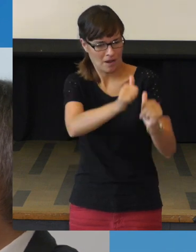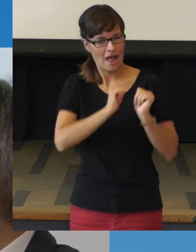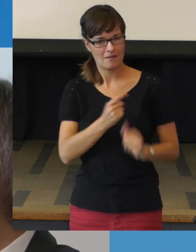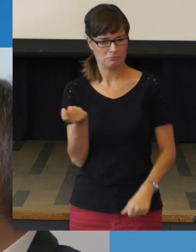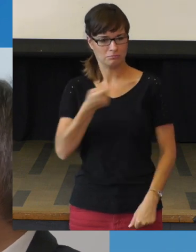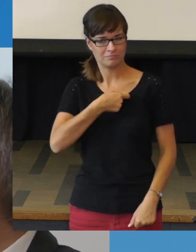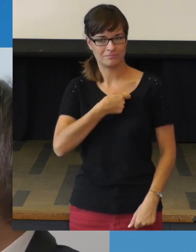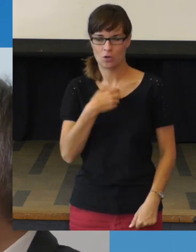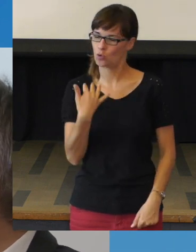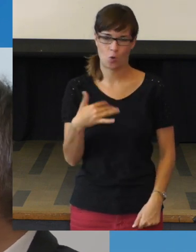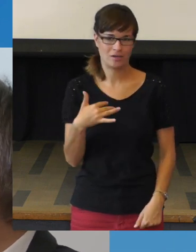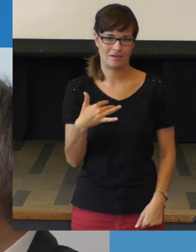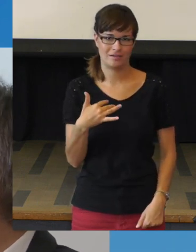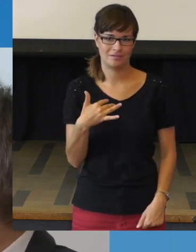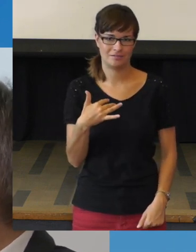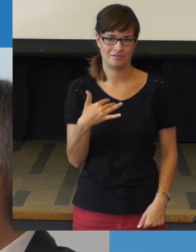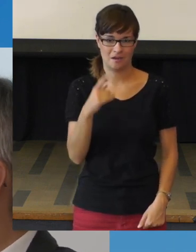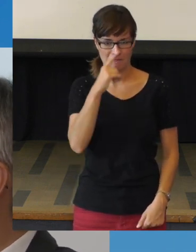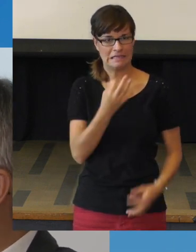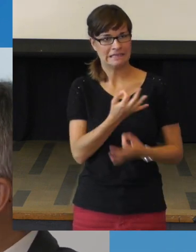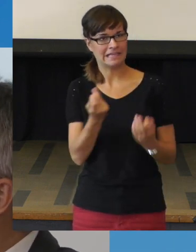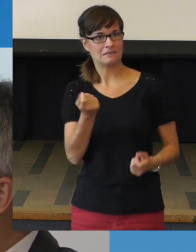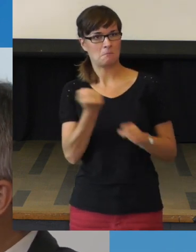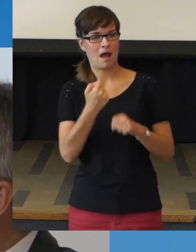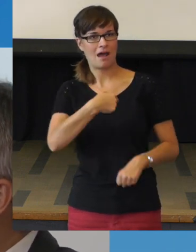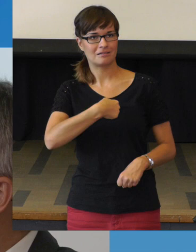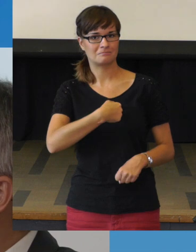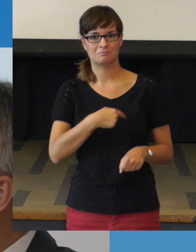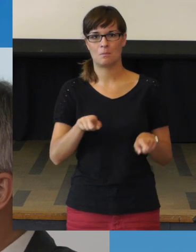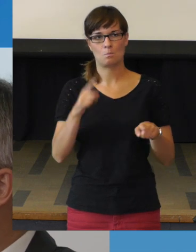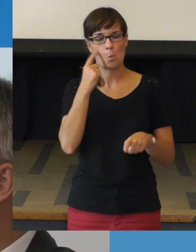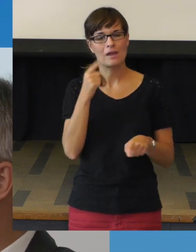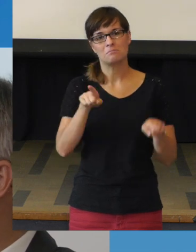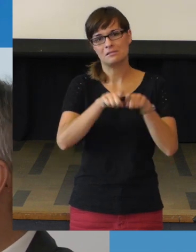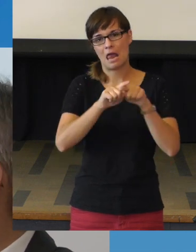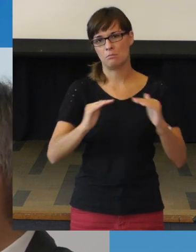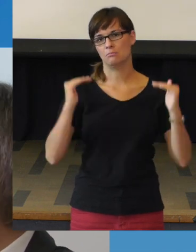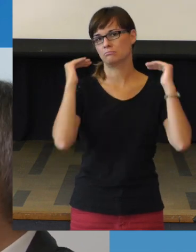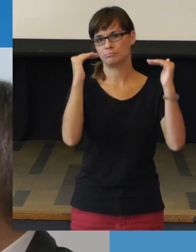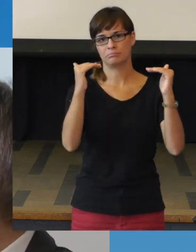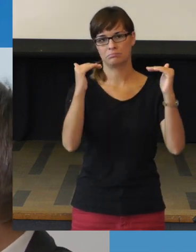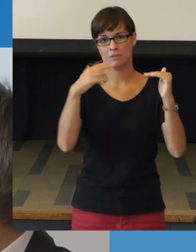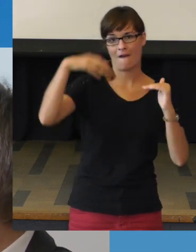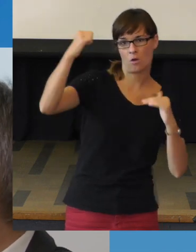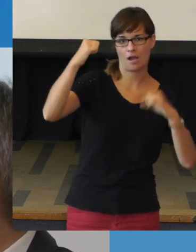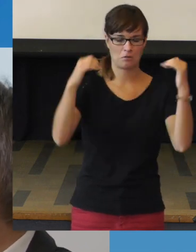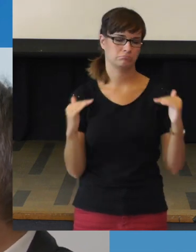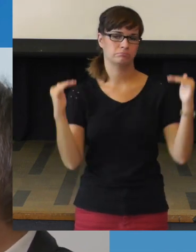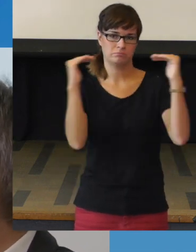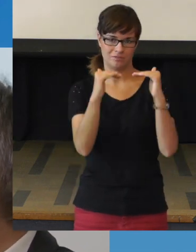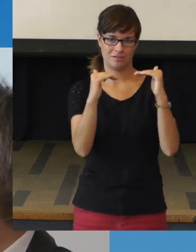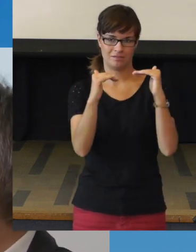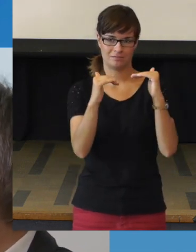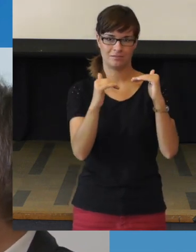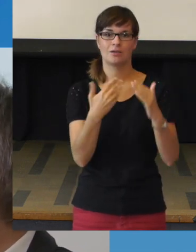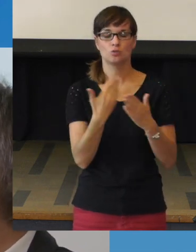zu Placebo, also zu Nichtstun. Und bevor das nicht bewiesen ist, kann man diese Therapie nicht als Standardtherapie empfehlen,